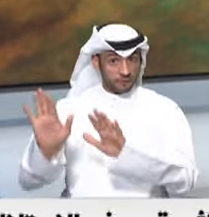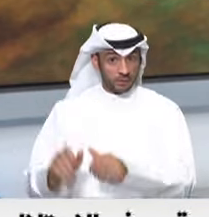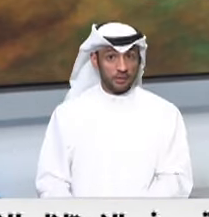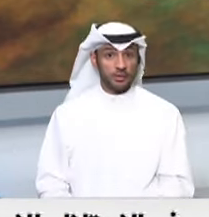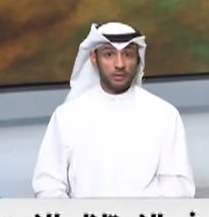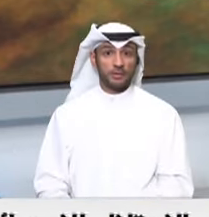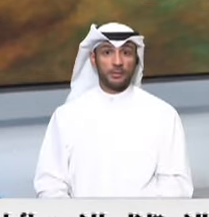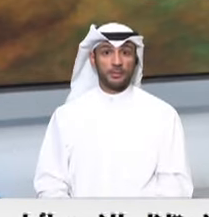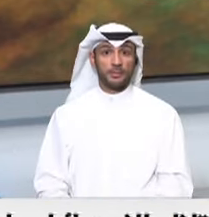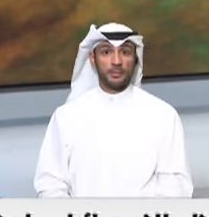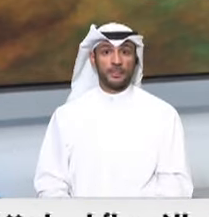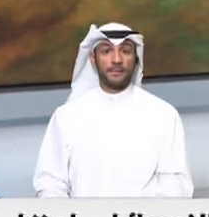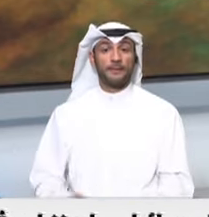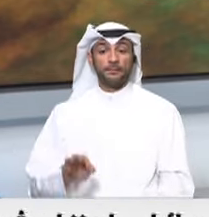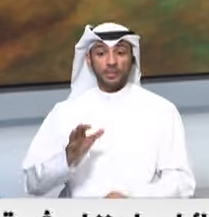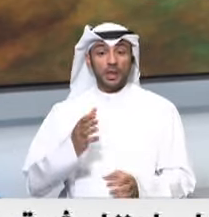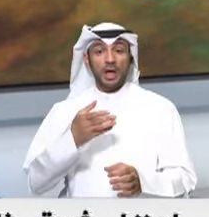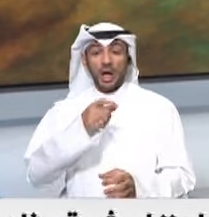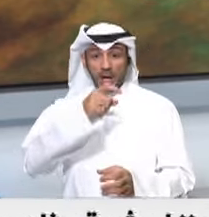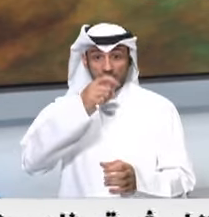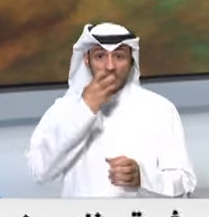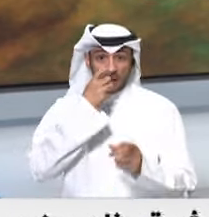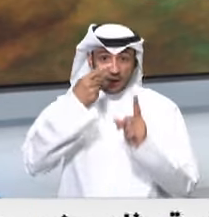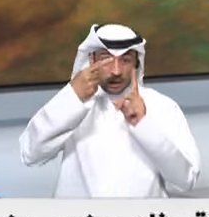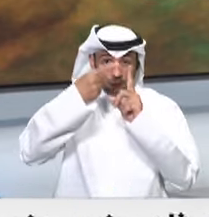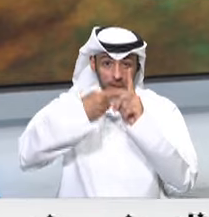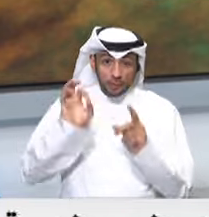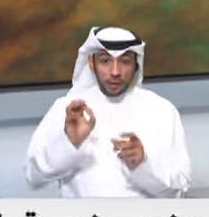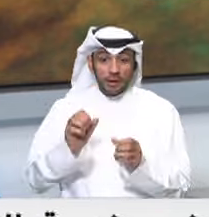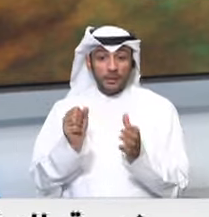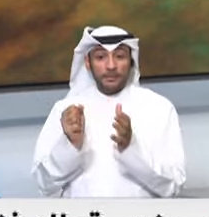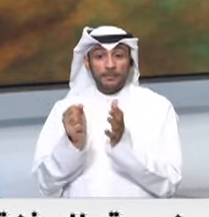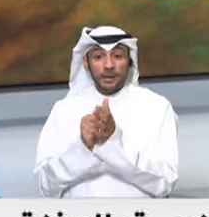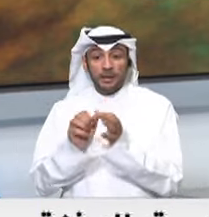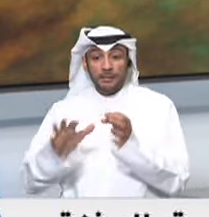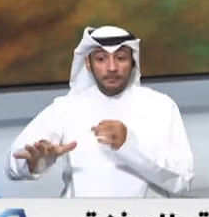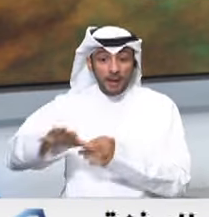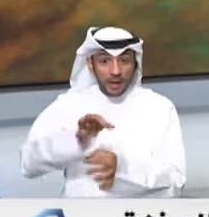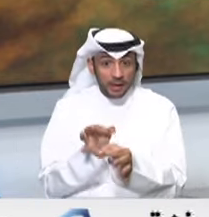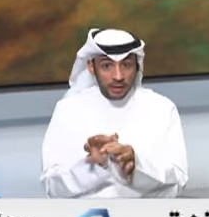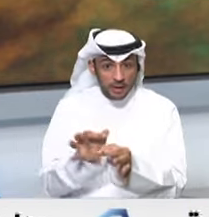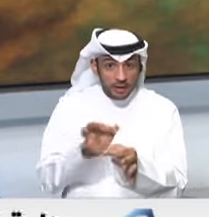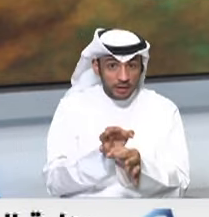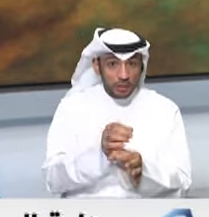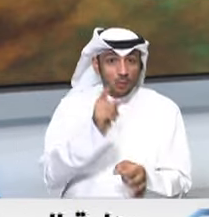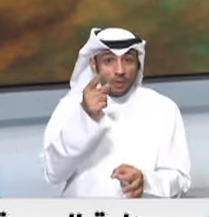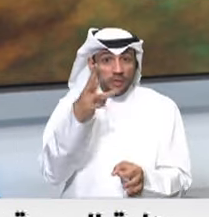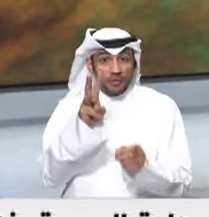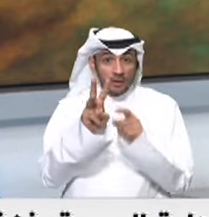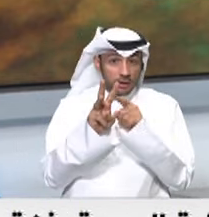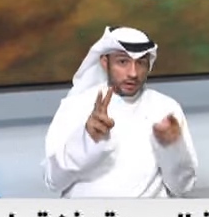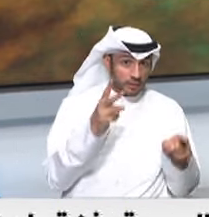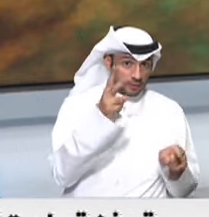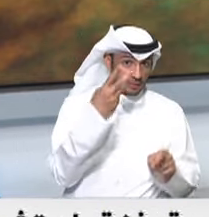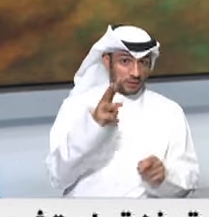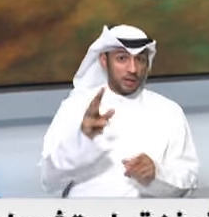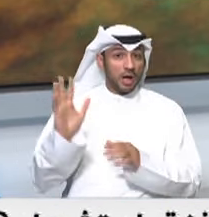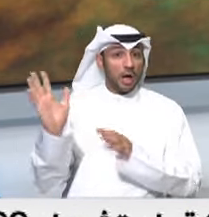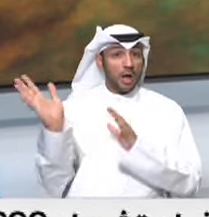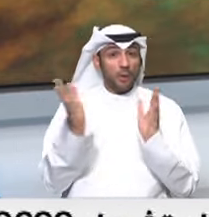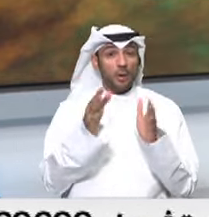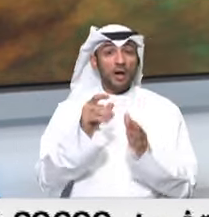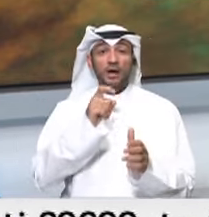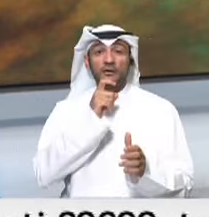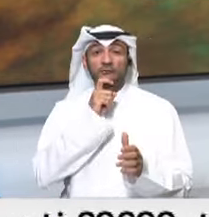الحراره تكون دائما في السواحل الجنوبيه والجزر تتراوح ما بين ال 31 الى ال 32 درجه مئويه الرياح راح تستمر خفيفه الى